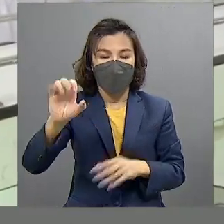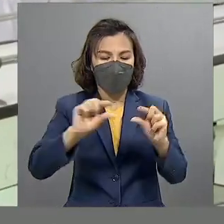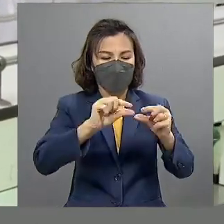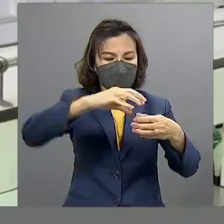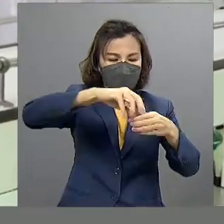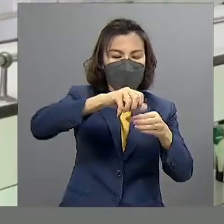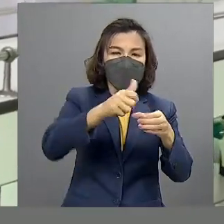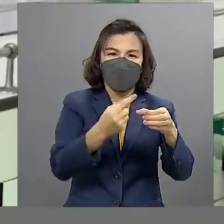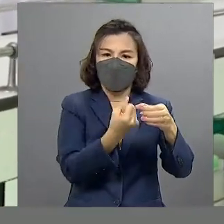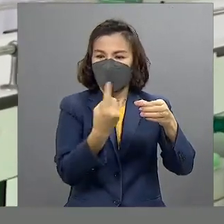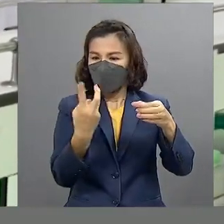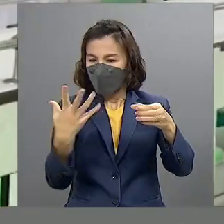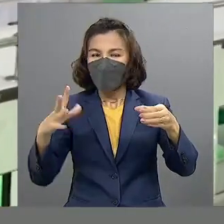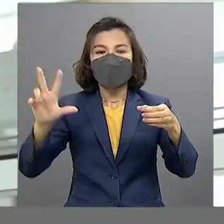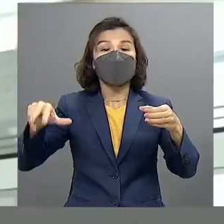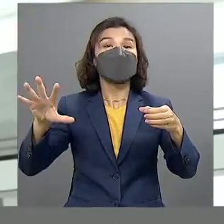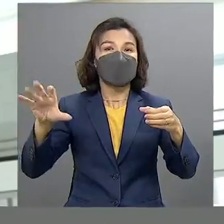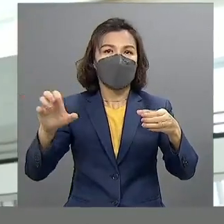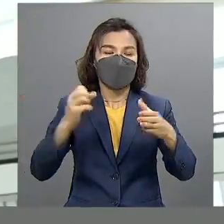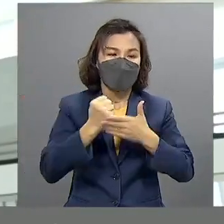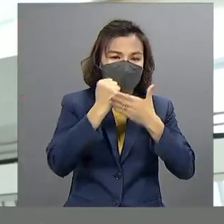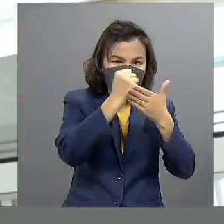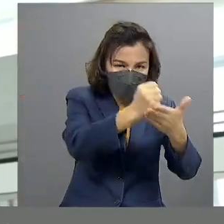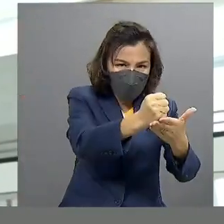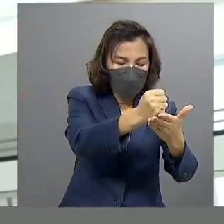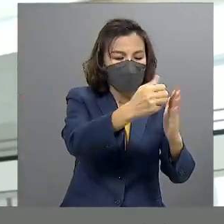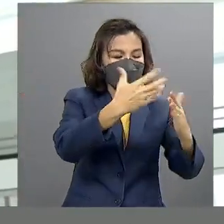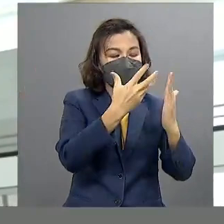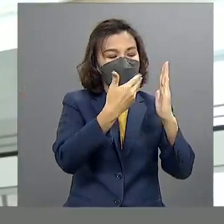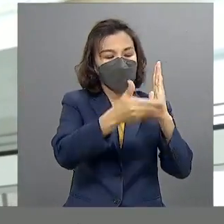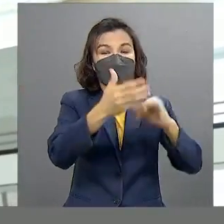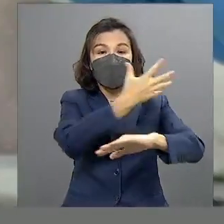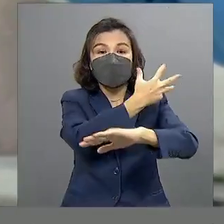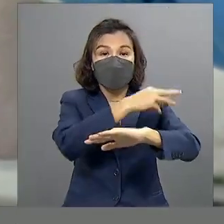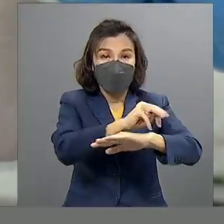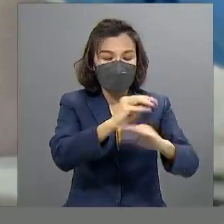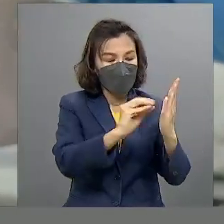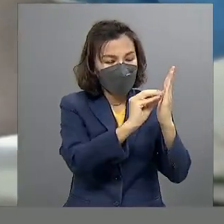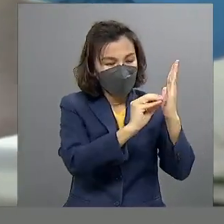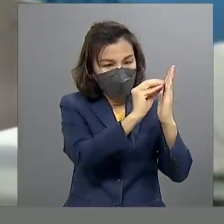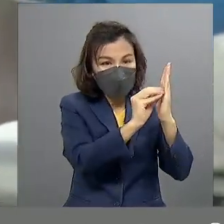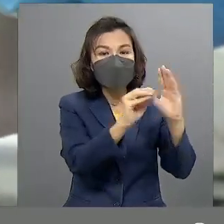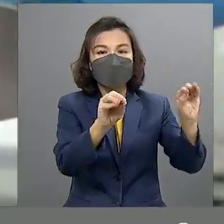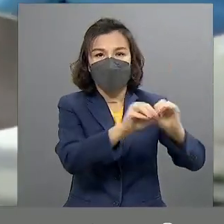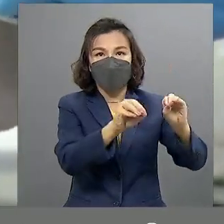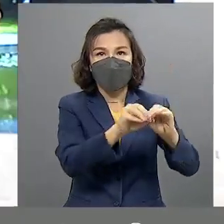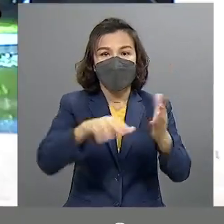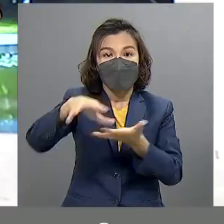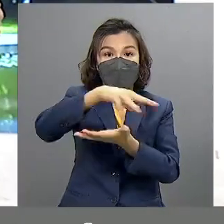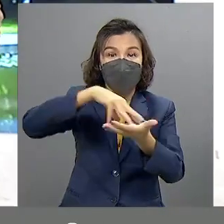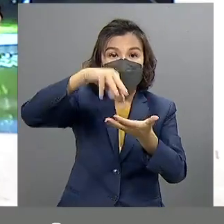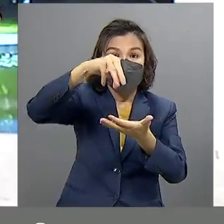องผู้ประสบภัยที่จังหวัดมหาสารคามและจังหวัดใกล้เคียงนะคะโดยมหาวิทยาลัยมหาสารคาม